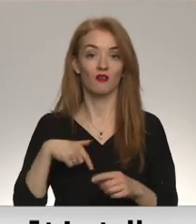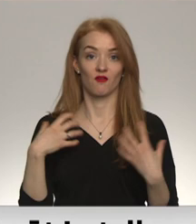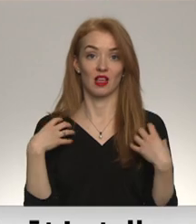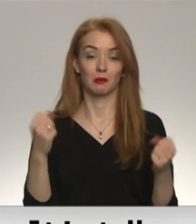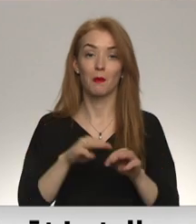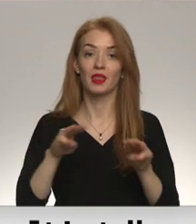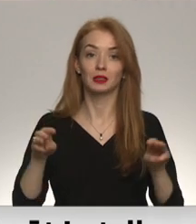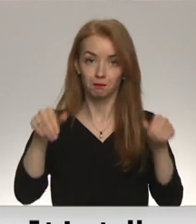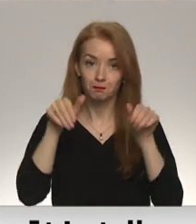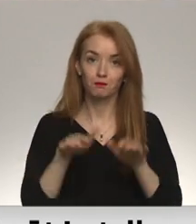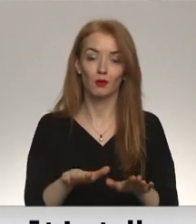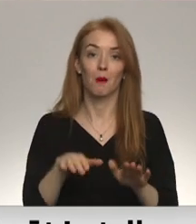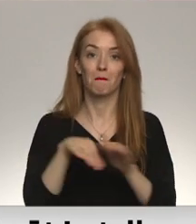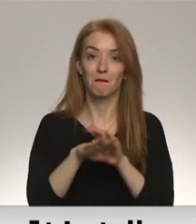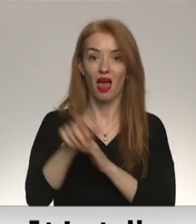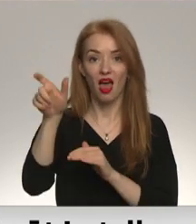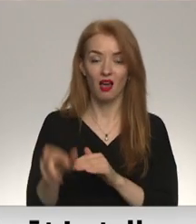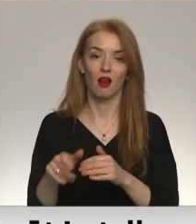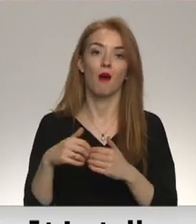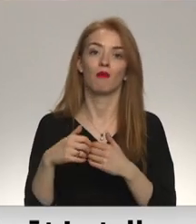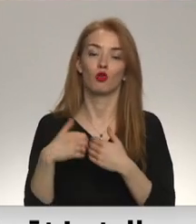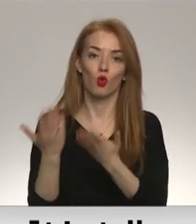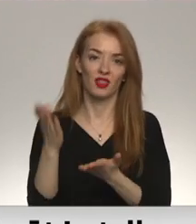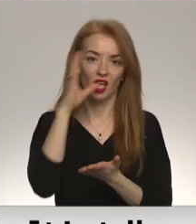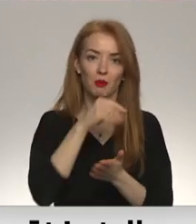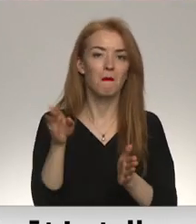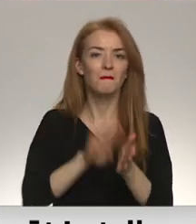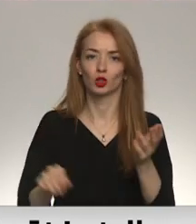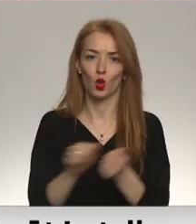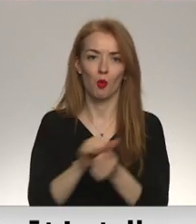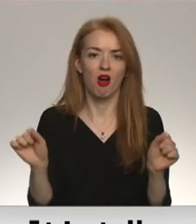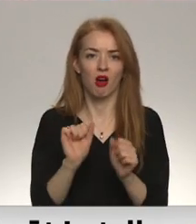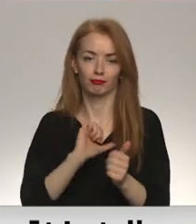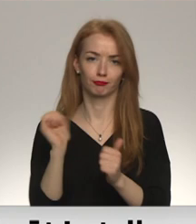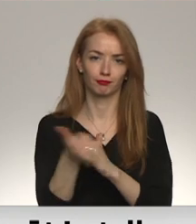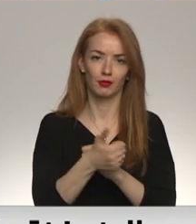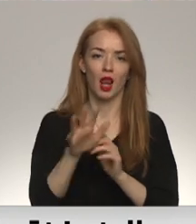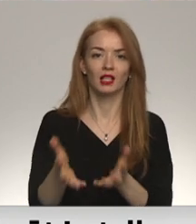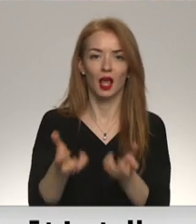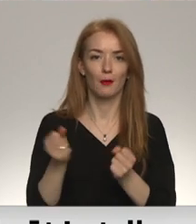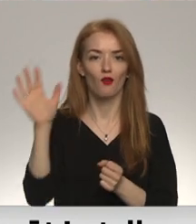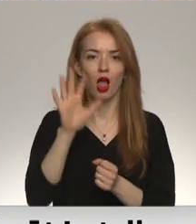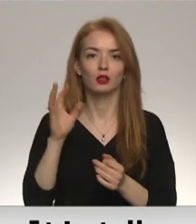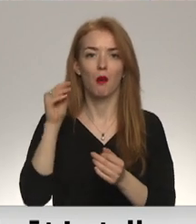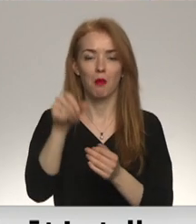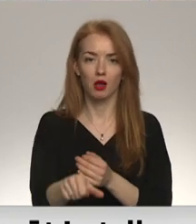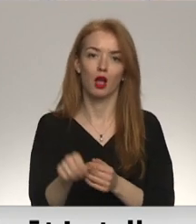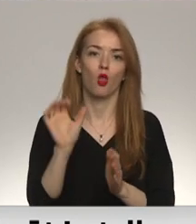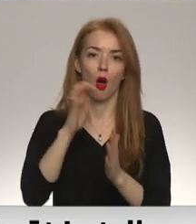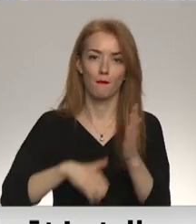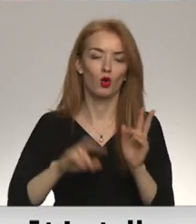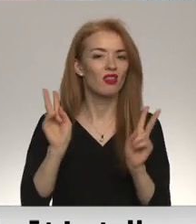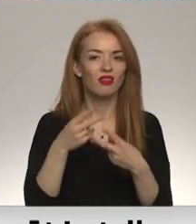ministrija lēmusi Ukrainas bēglis atbrīvot no formalitātēm, kas jāveic, lai saņemtu valsts apmaksātu abortu. Vairs nebūs